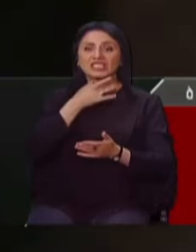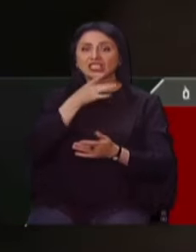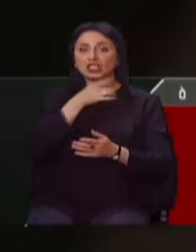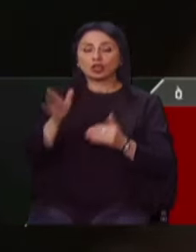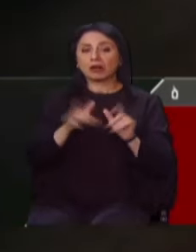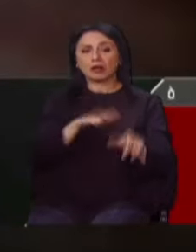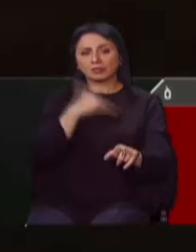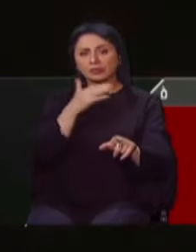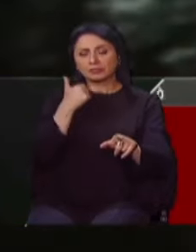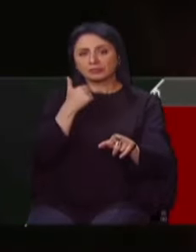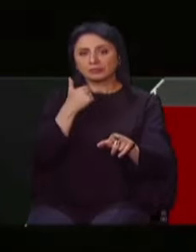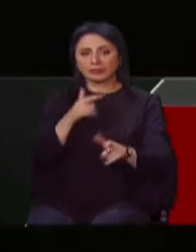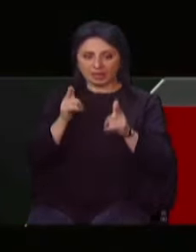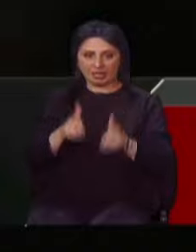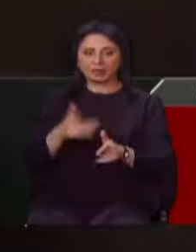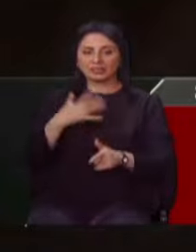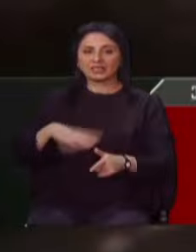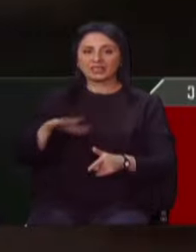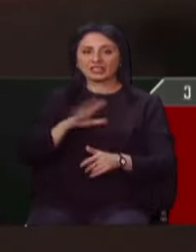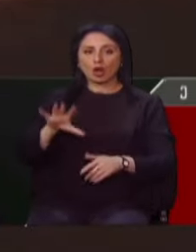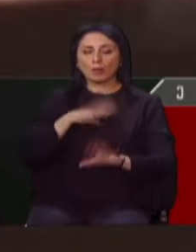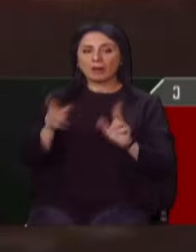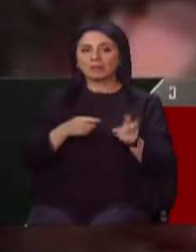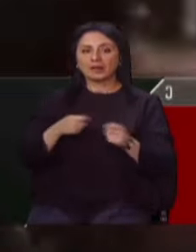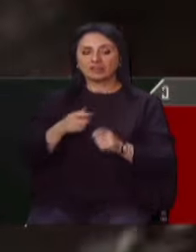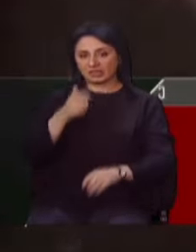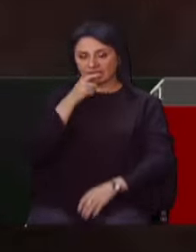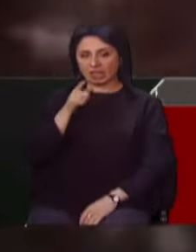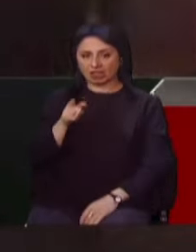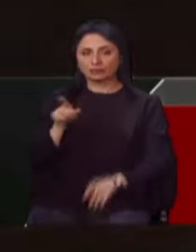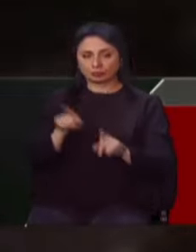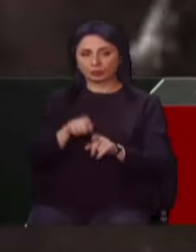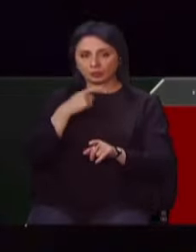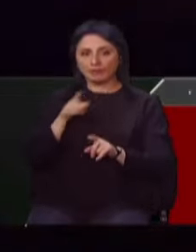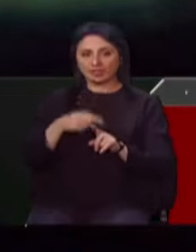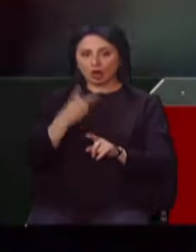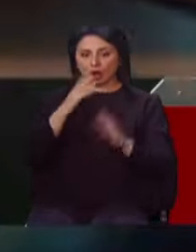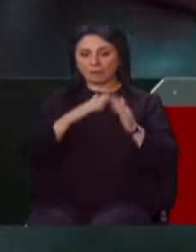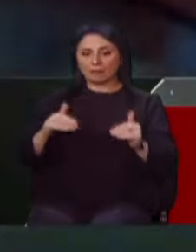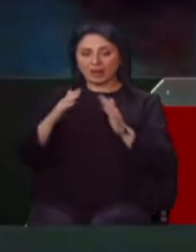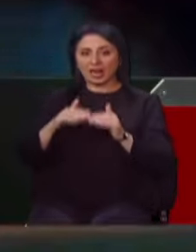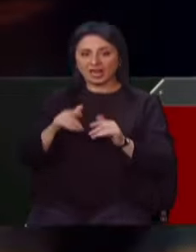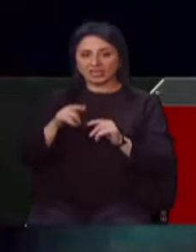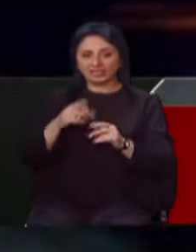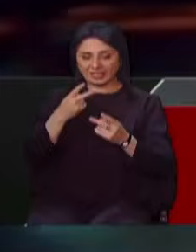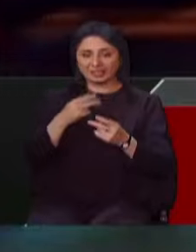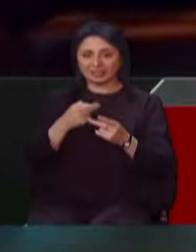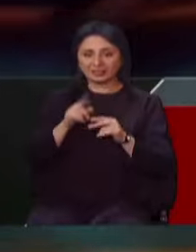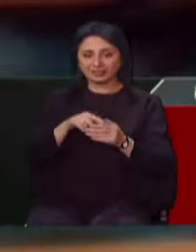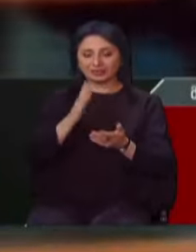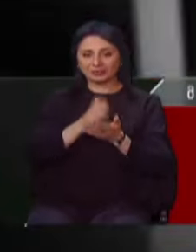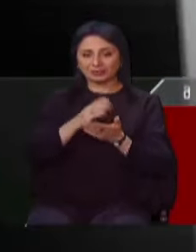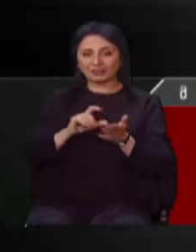დროს არ დაუწესებია, ეთანხმება საქართველოს ექსპრეზიდენტი მიხეილ სააკაშვილი. ის ორპალატიანი საკნიდან Facebook